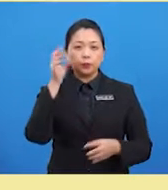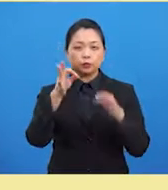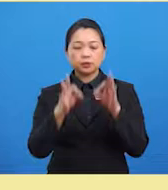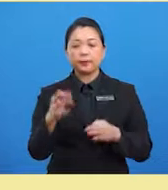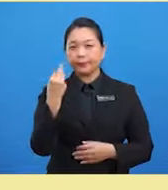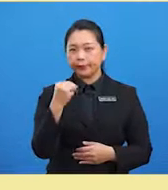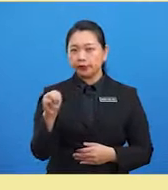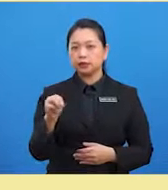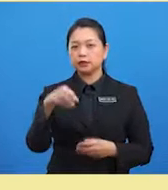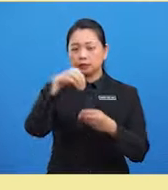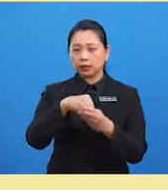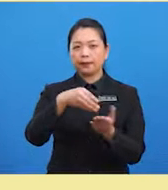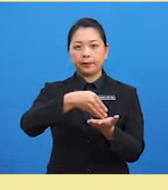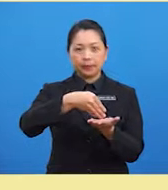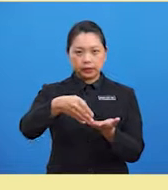membuat pembelian.